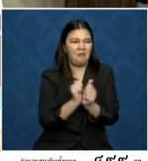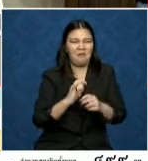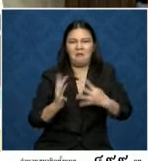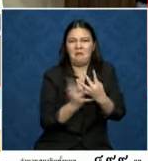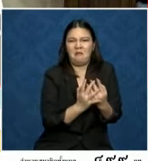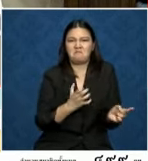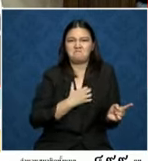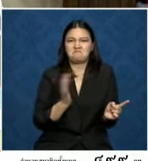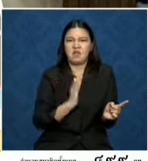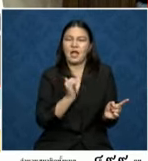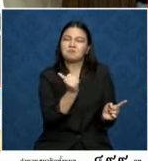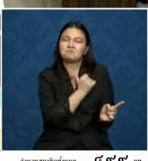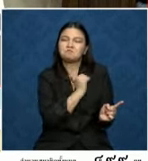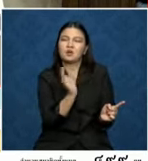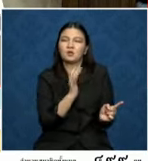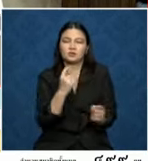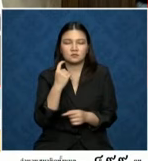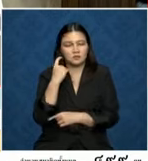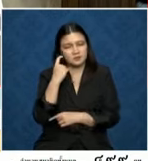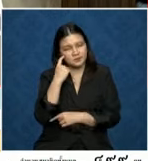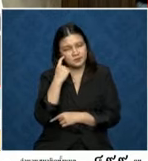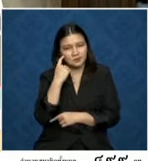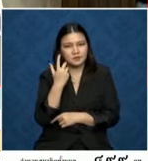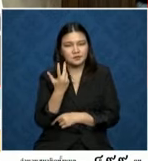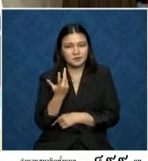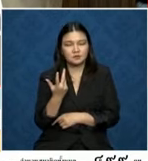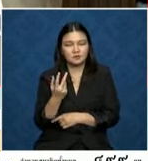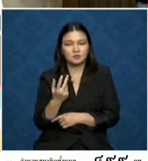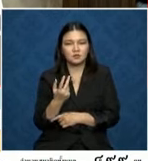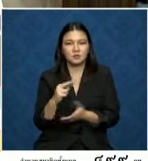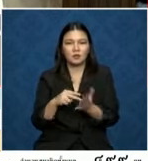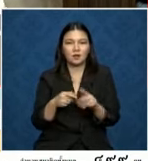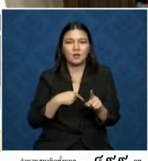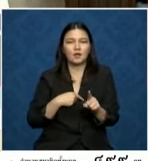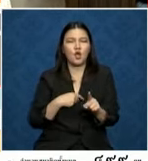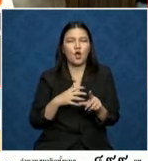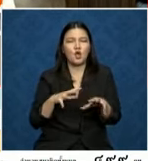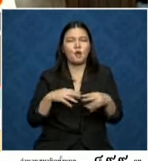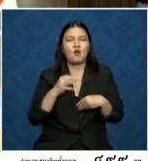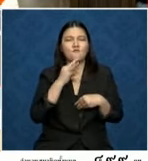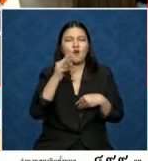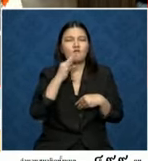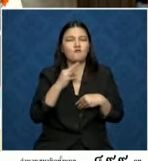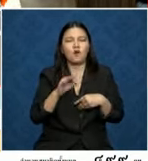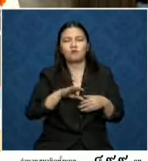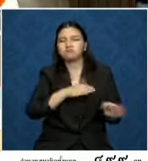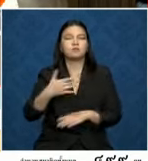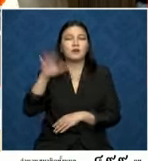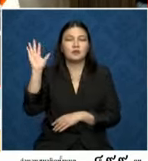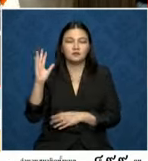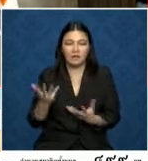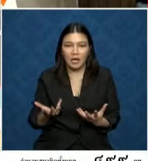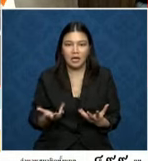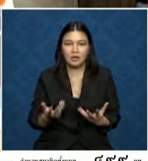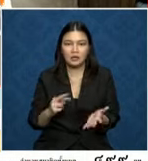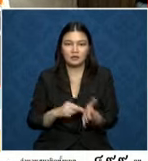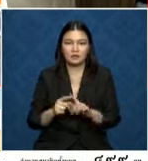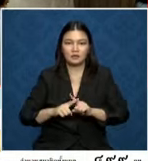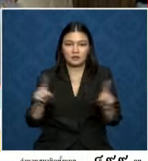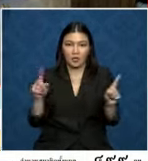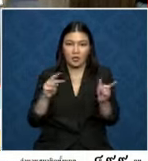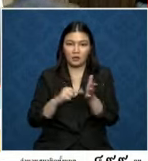ยสุดท้ายถูกยอมฟ้องให้กลายเป็นบุคคลล้มละลายแต่ส่งผลให้คู่ความอีก